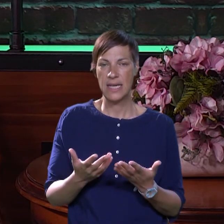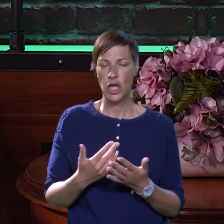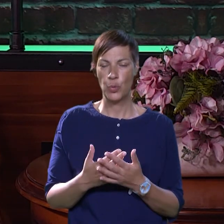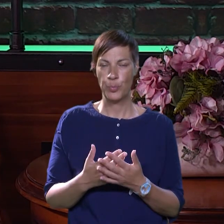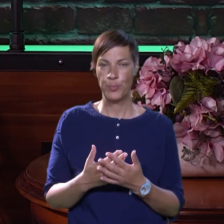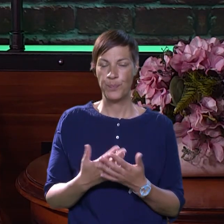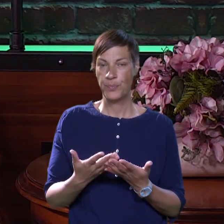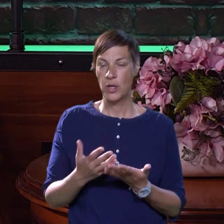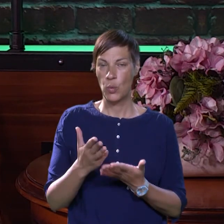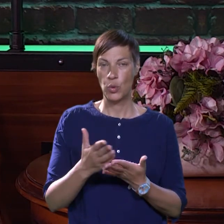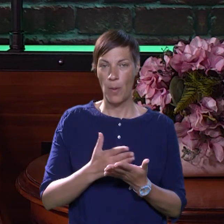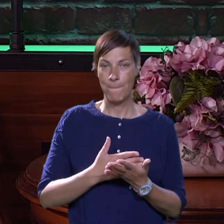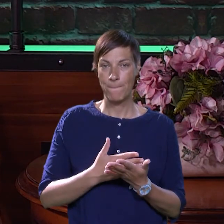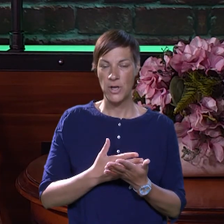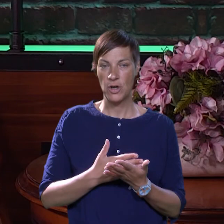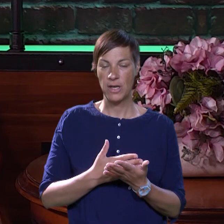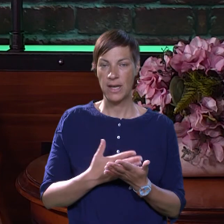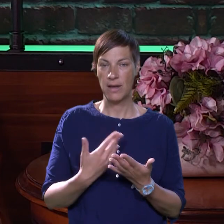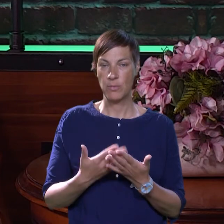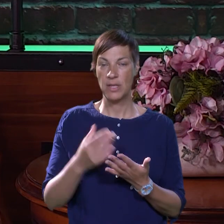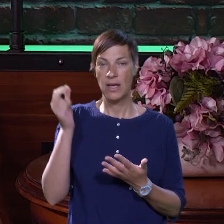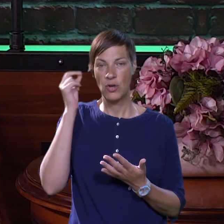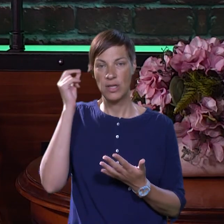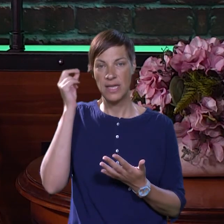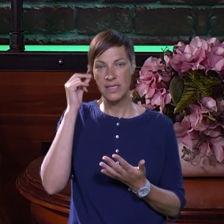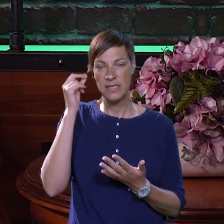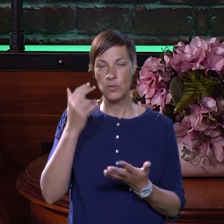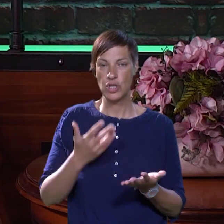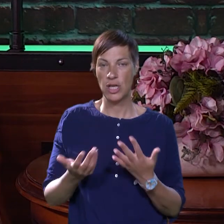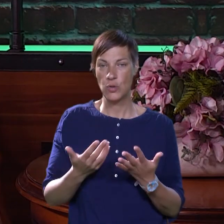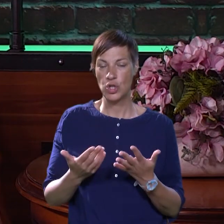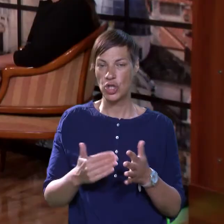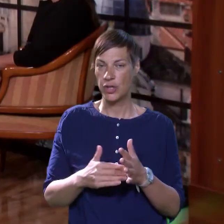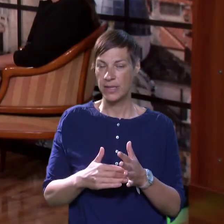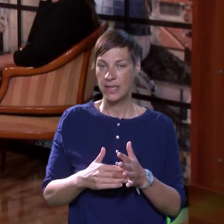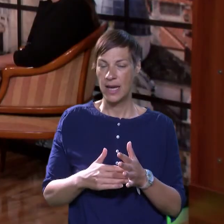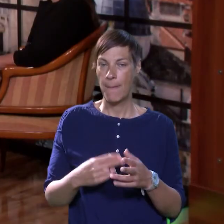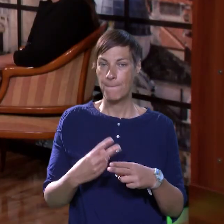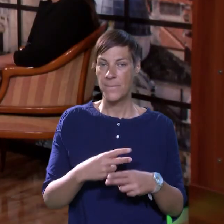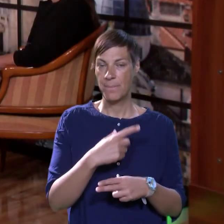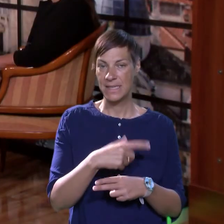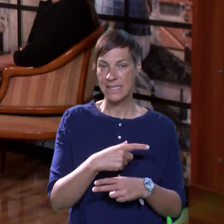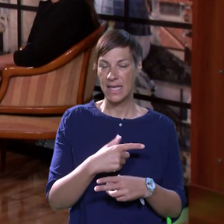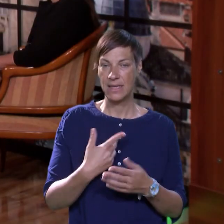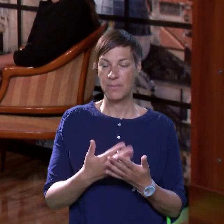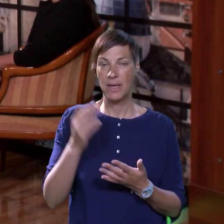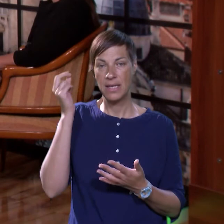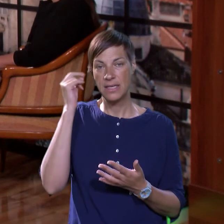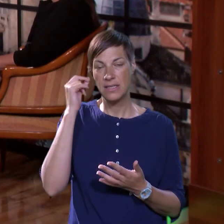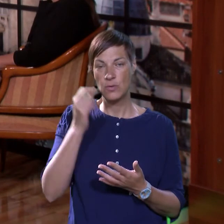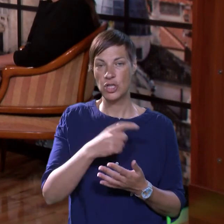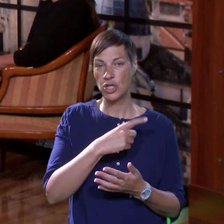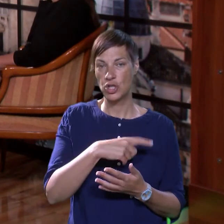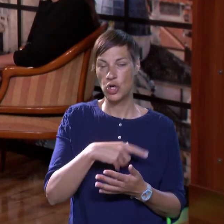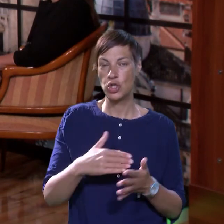Generiraju u tom programu zadatke tako da slušaju što pacijentima treba i slušaju